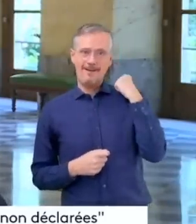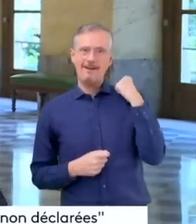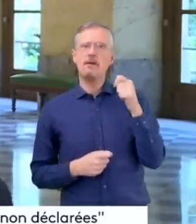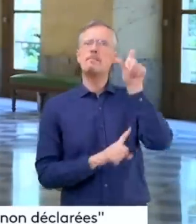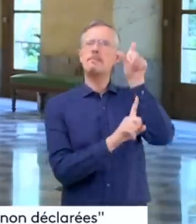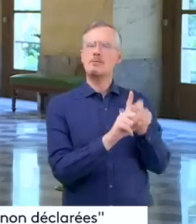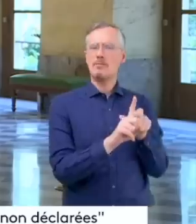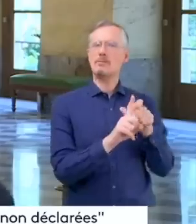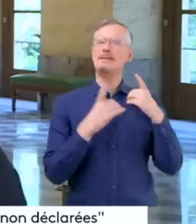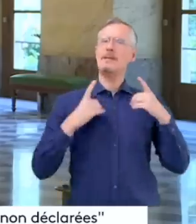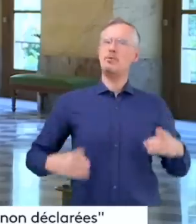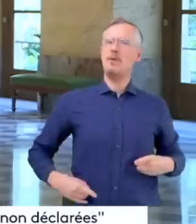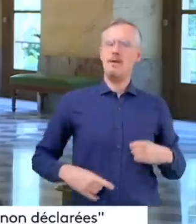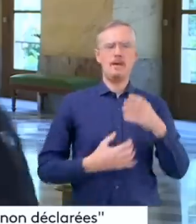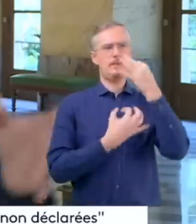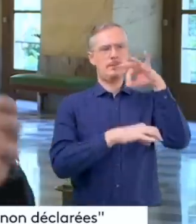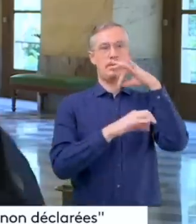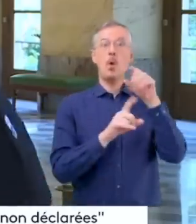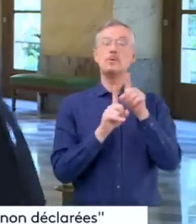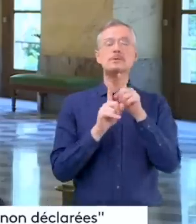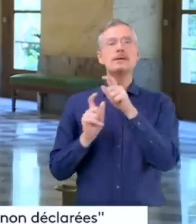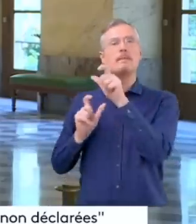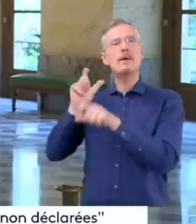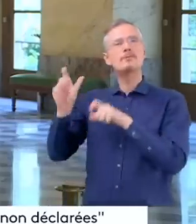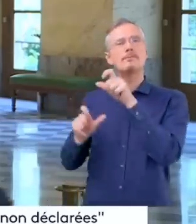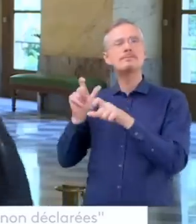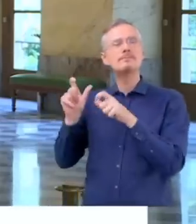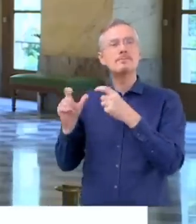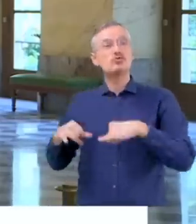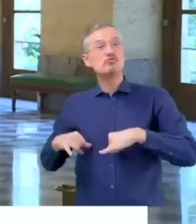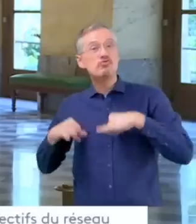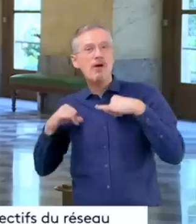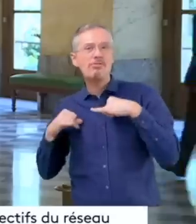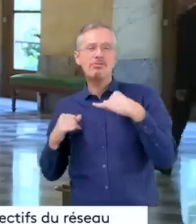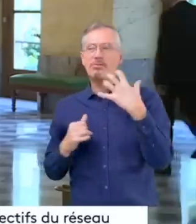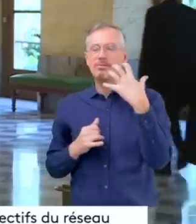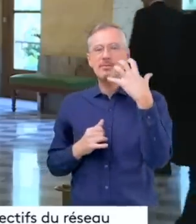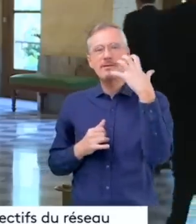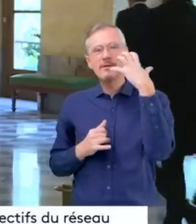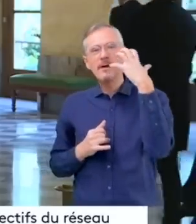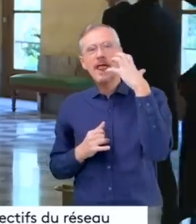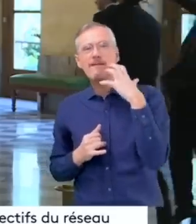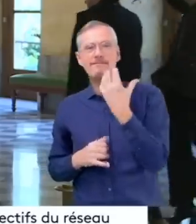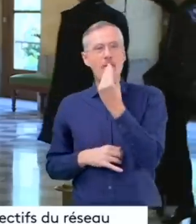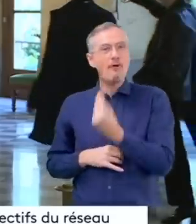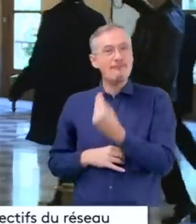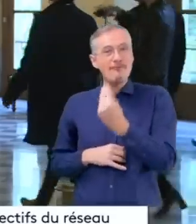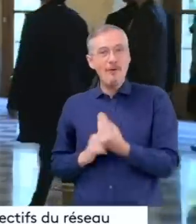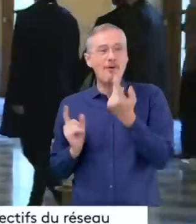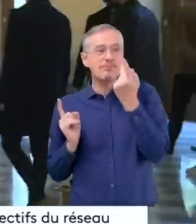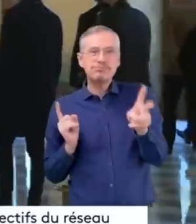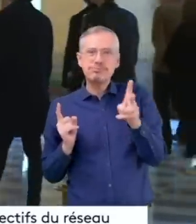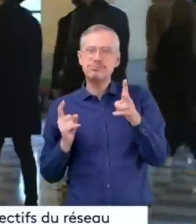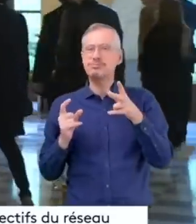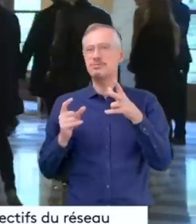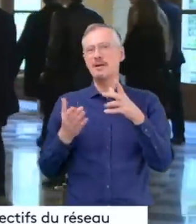il était fier de faire aujourd'hui, enfin ce jour-là, les questions au gouvernement devant les enfants de sa circonscription. Vous imaginez la violence que ça